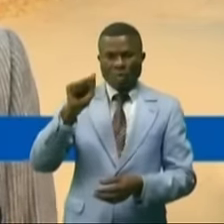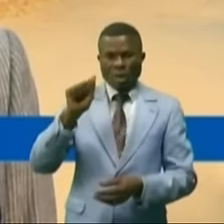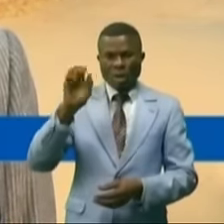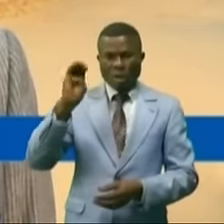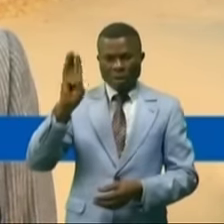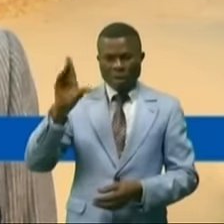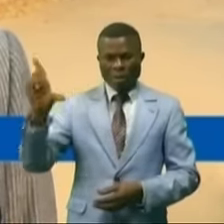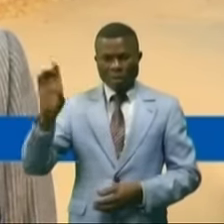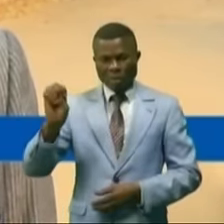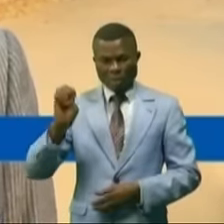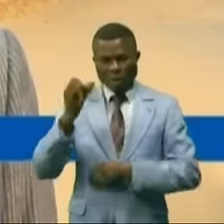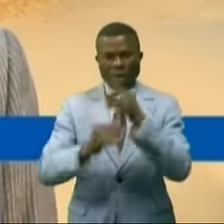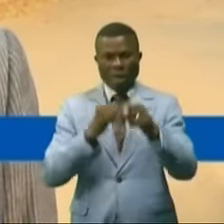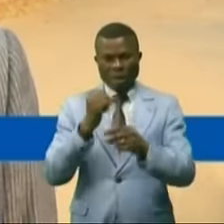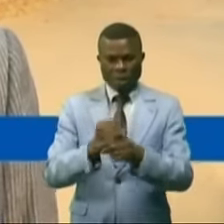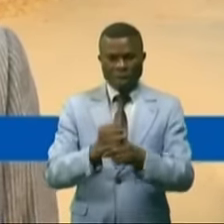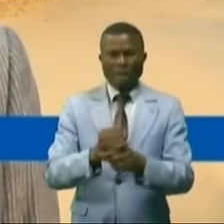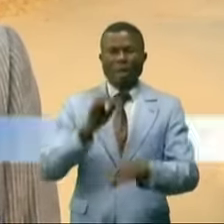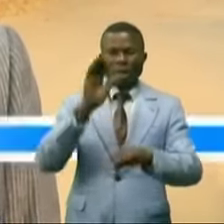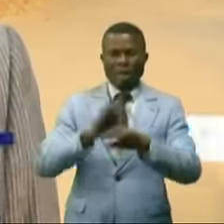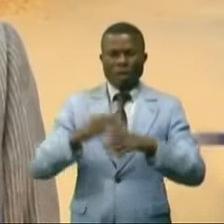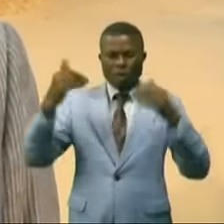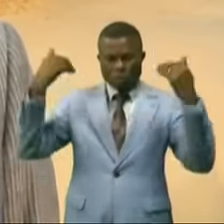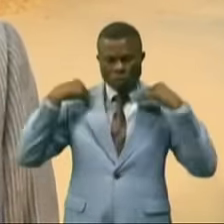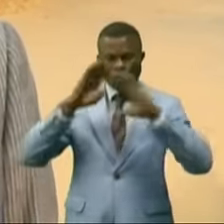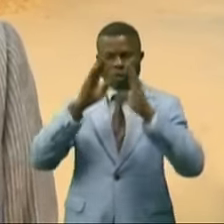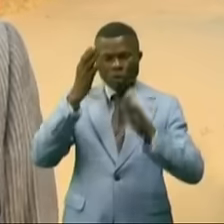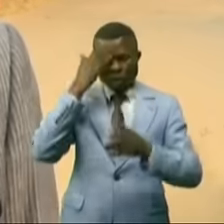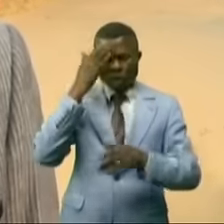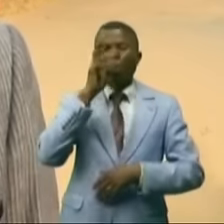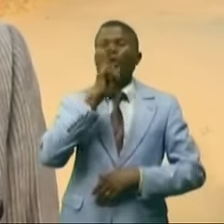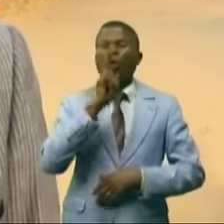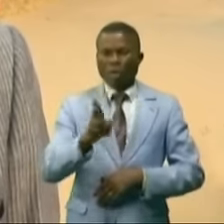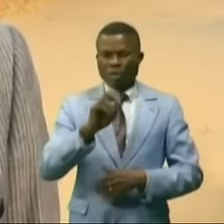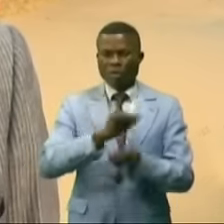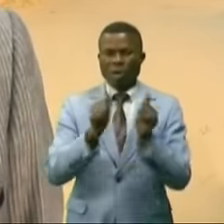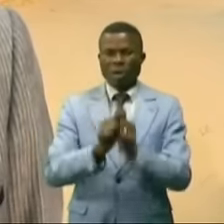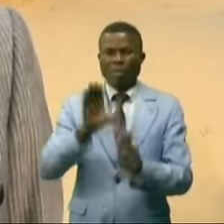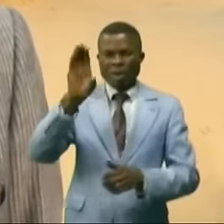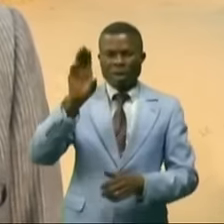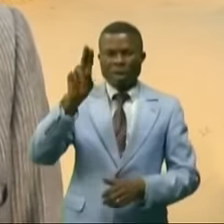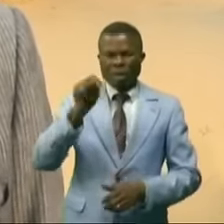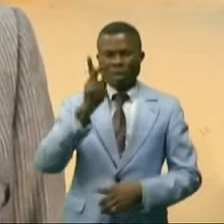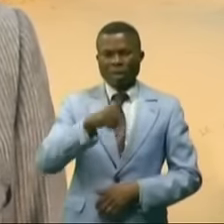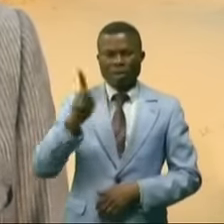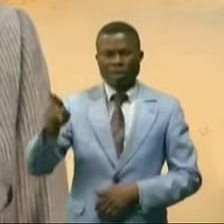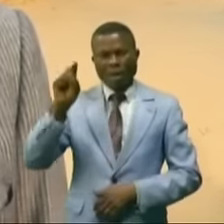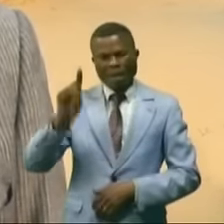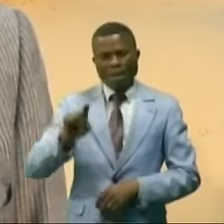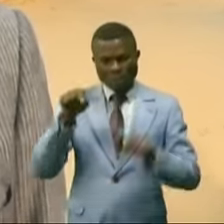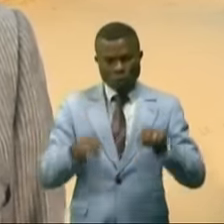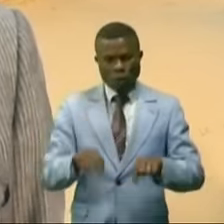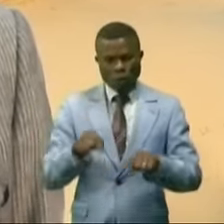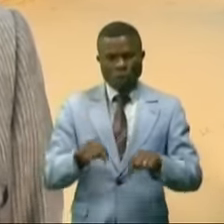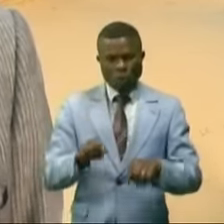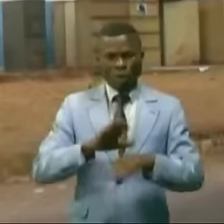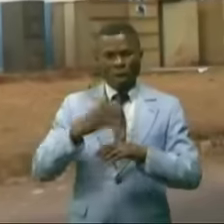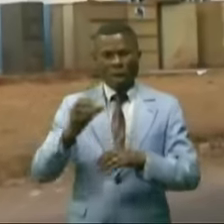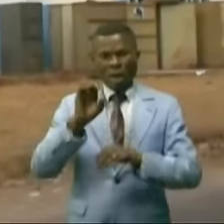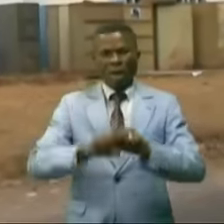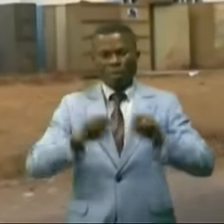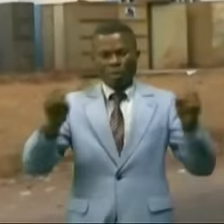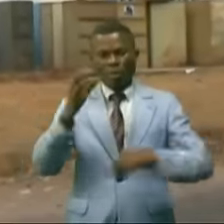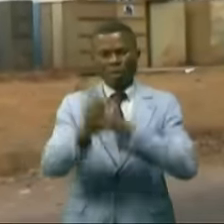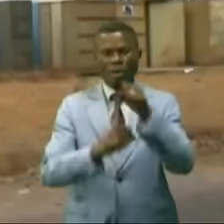pourra aider les autorités à découvrir la réalité du CNPP et qui a besoin aujourd'hui, après 50 ans,